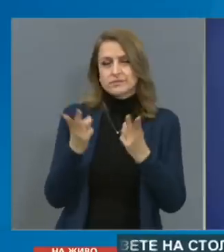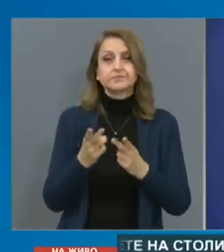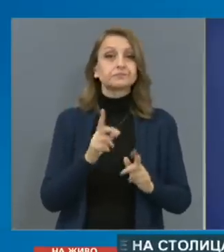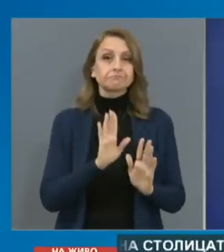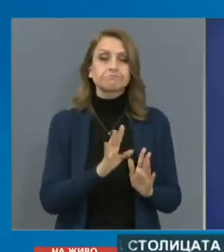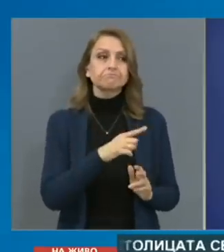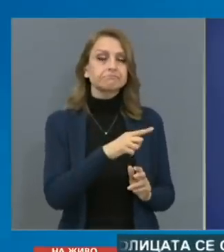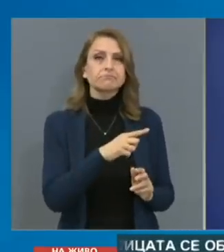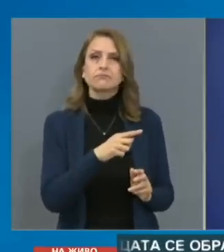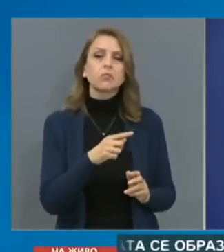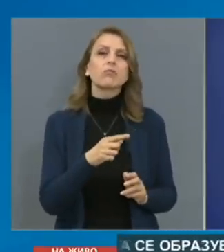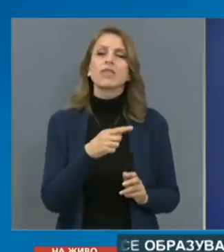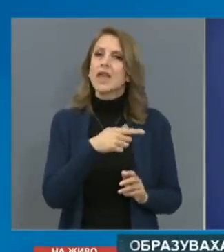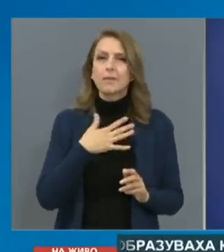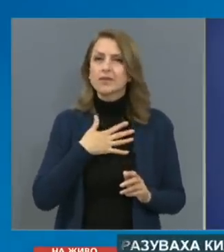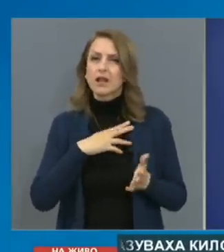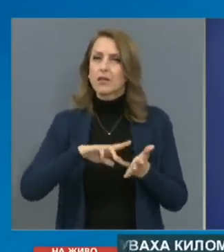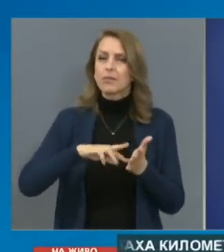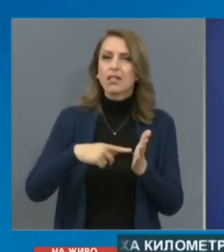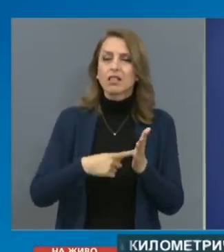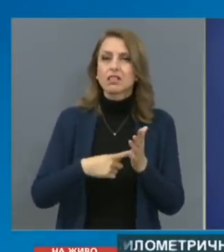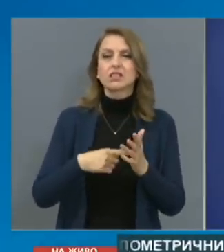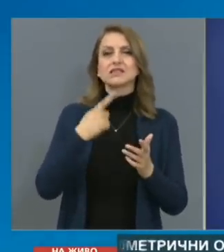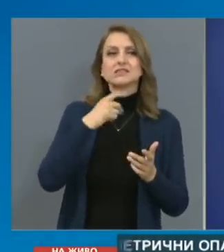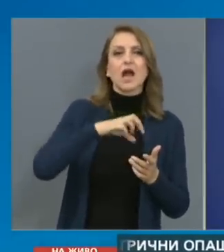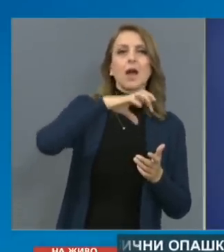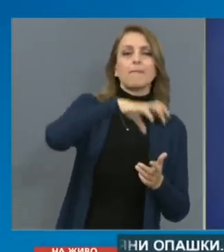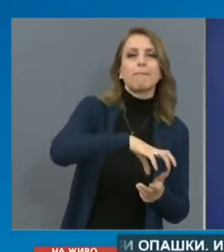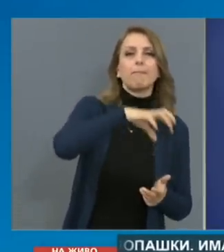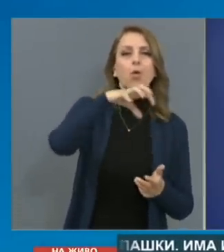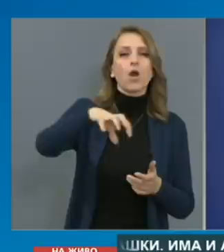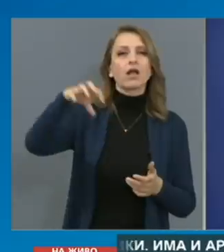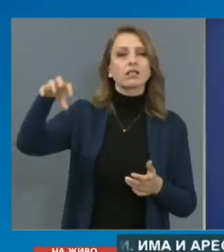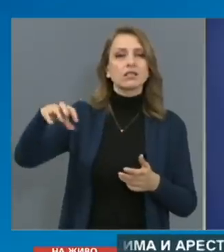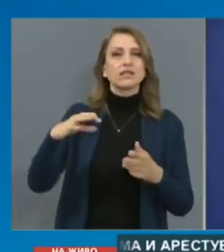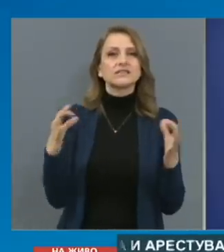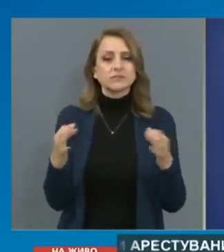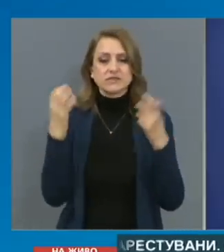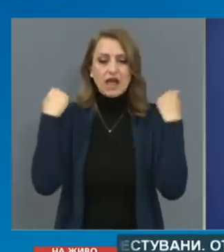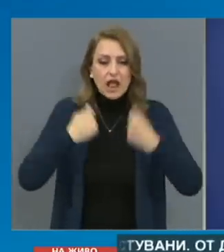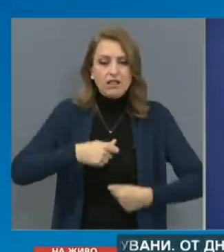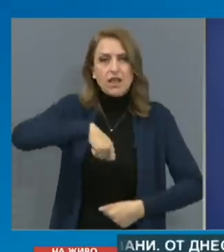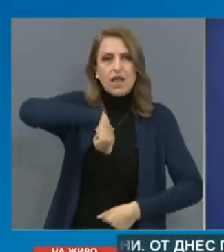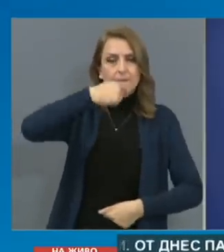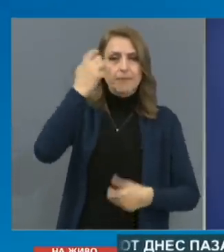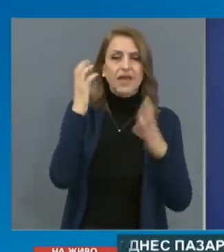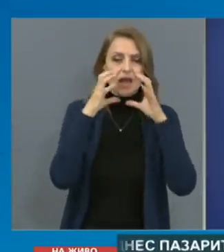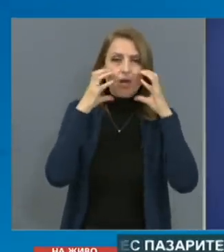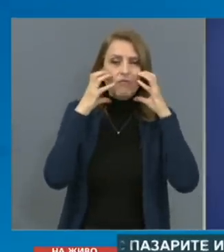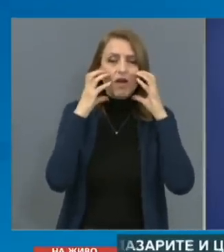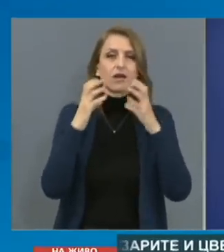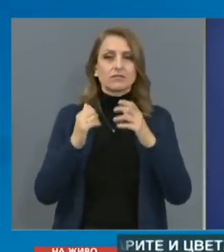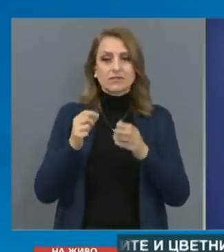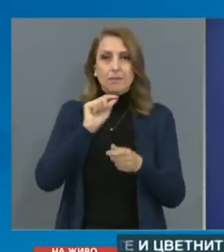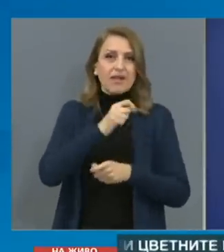безопасността. Дали обаче се планират и мобилни пунктове, и мобилни екипи със специална екипировка, които да имунизират